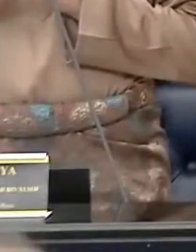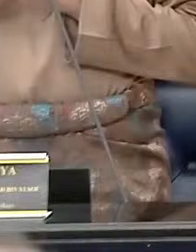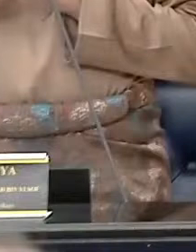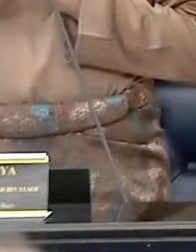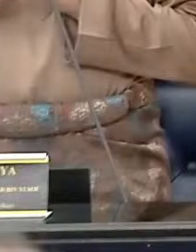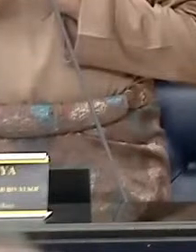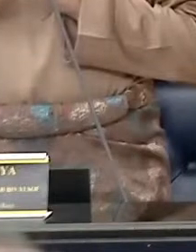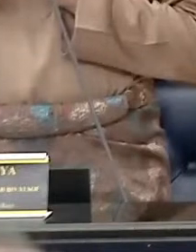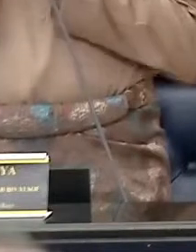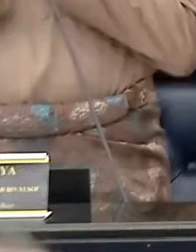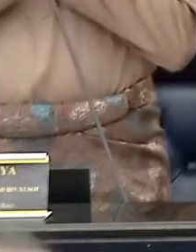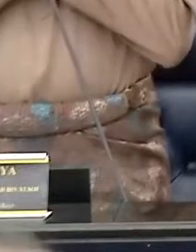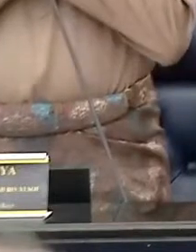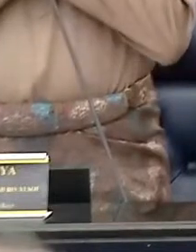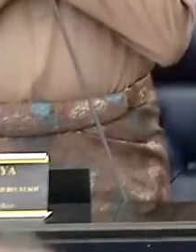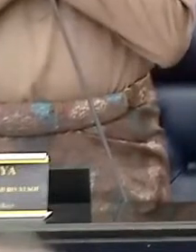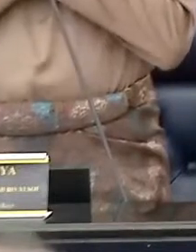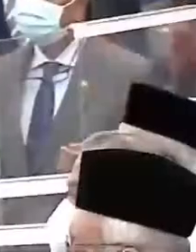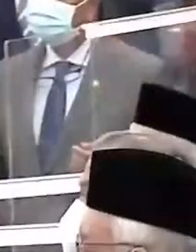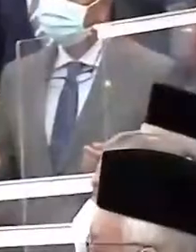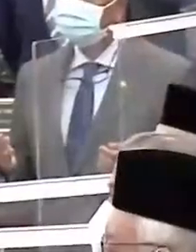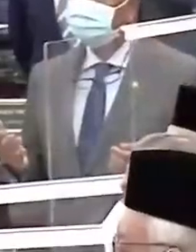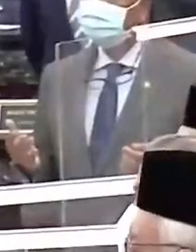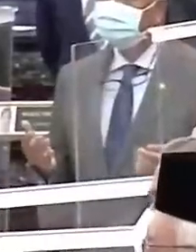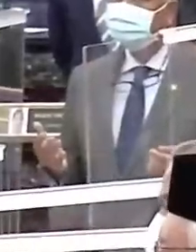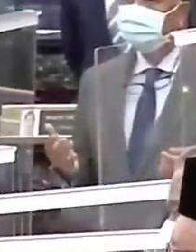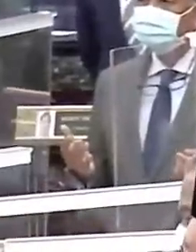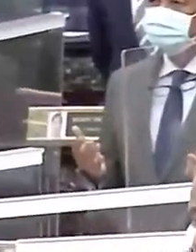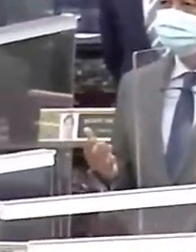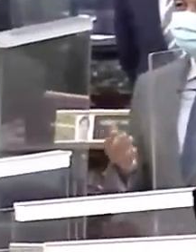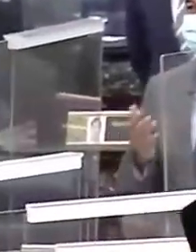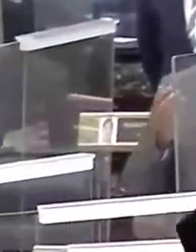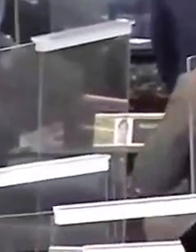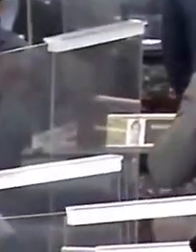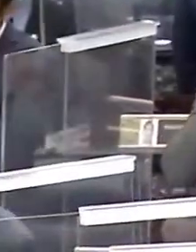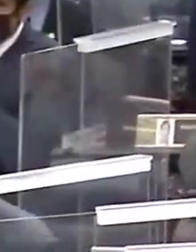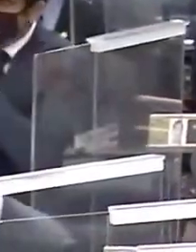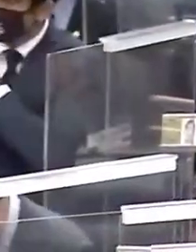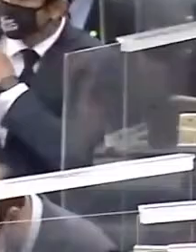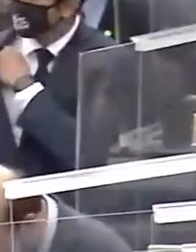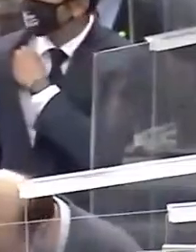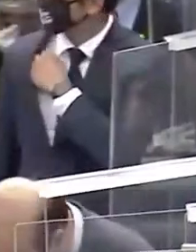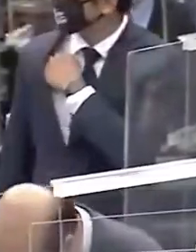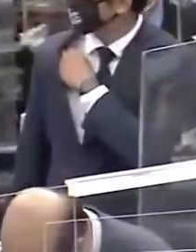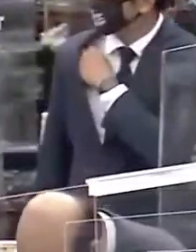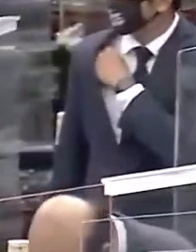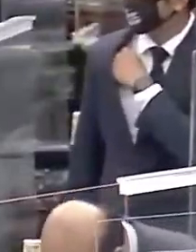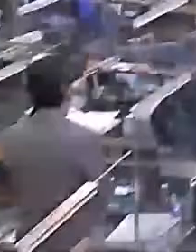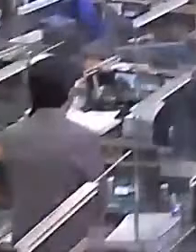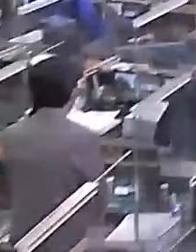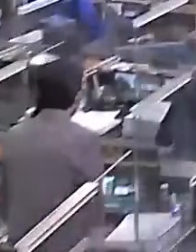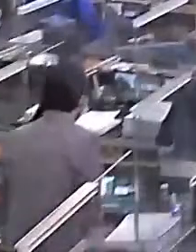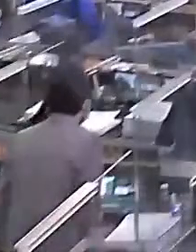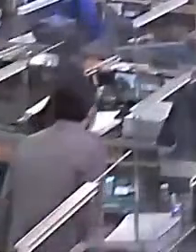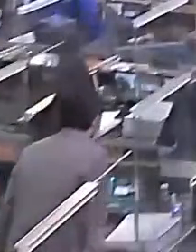Allah di pohon doa kami dikenal Amin Ya Tuhan seluruh alam sekalian hai hai hai